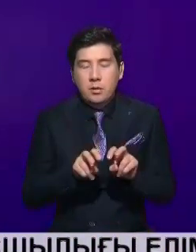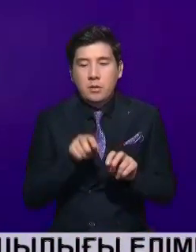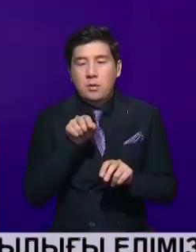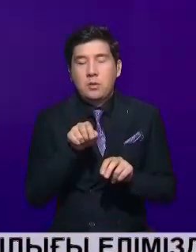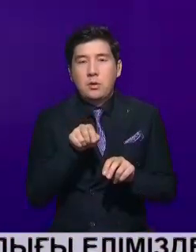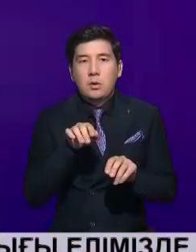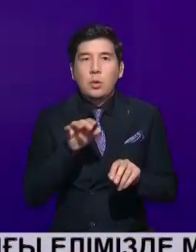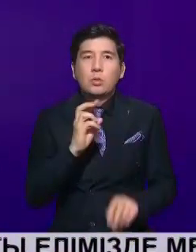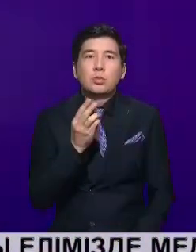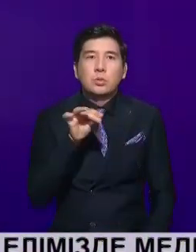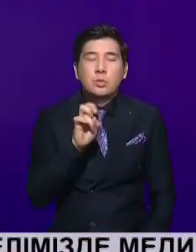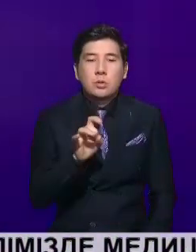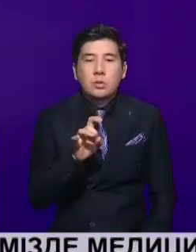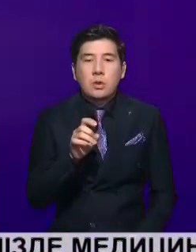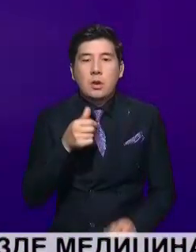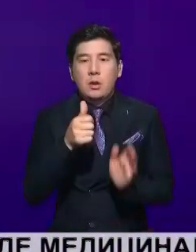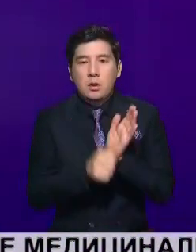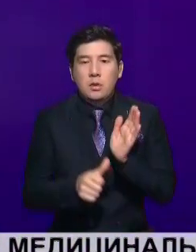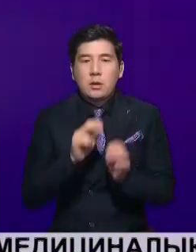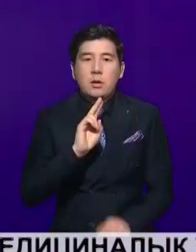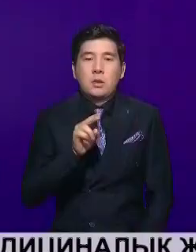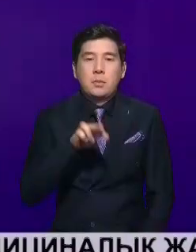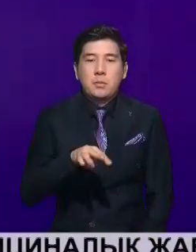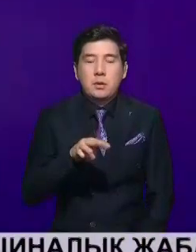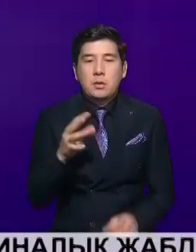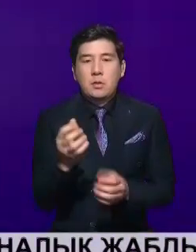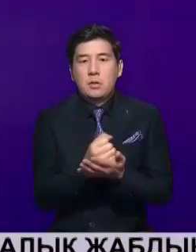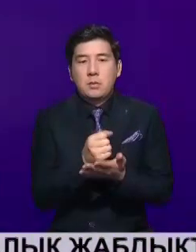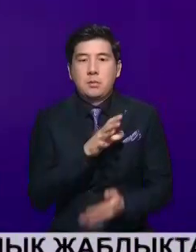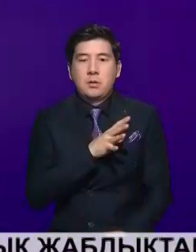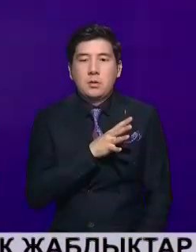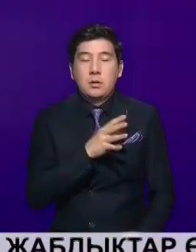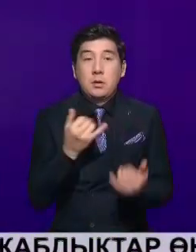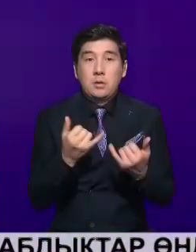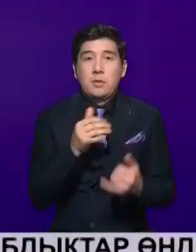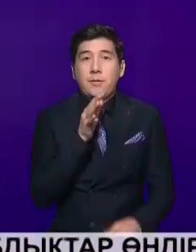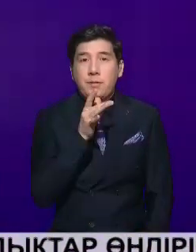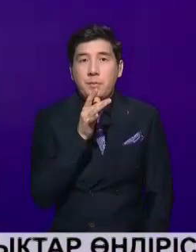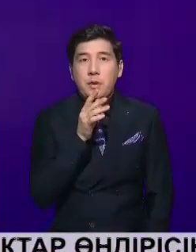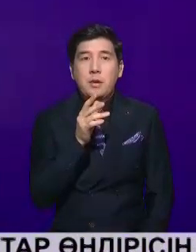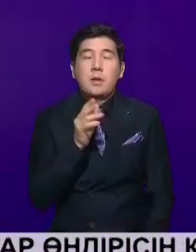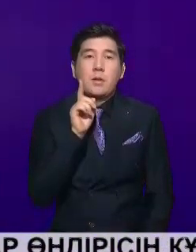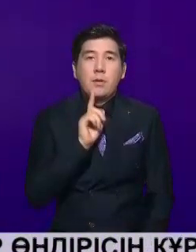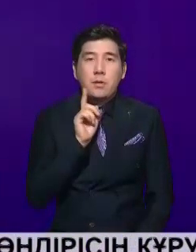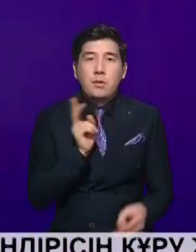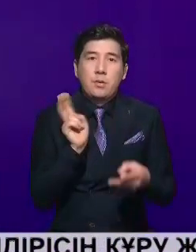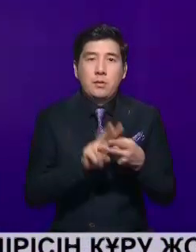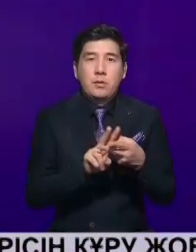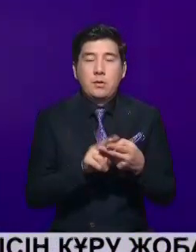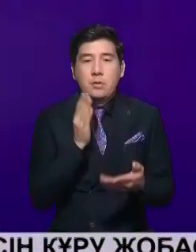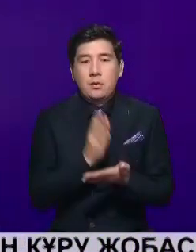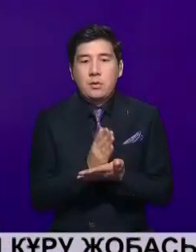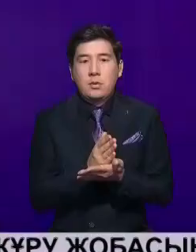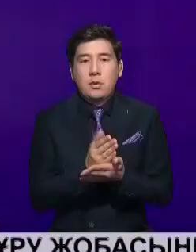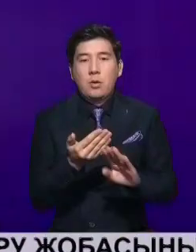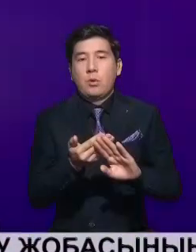Шу ауданынан 60 шақырым жердегі шаруа қожалығынан ұсталды. Қазіргі таңда уақытша ұстау изоляторына қамаққа алынды. Сотқа